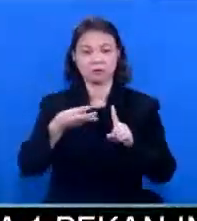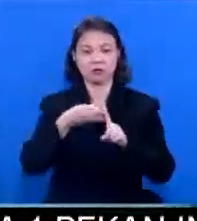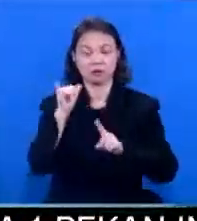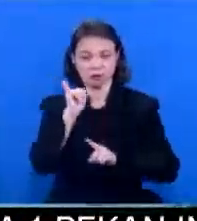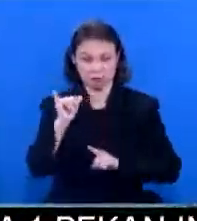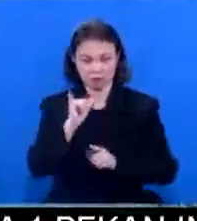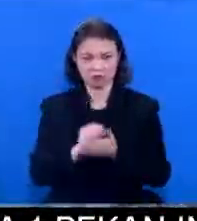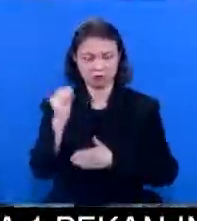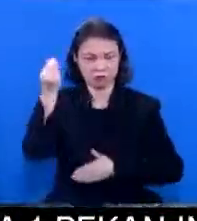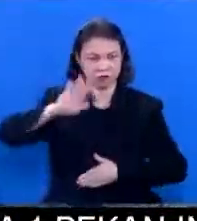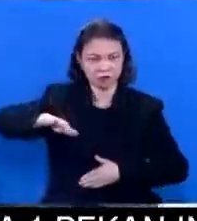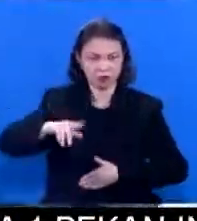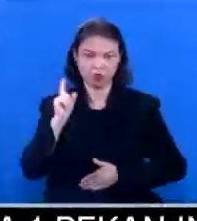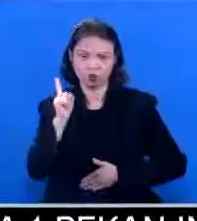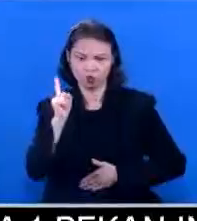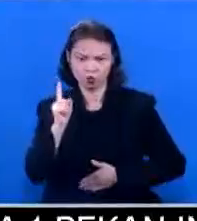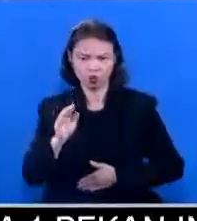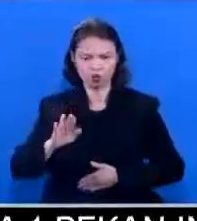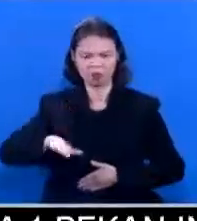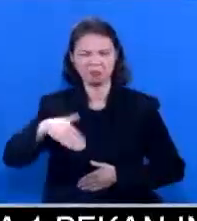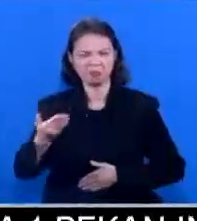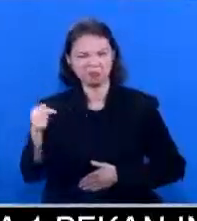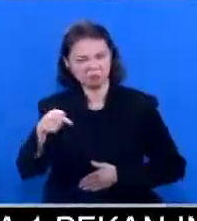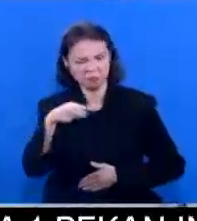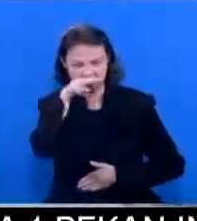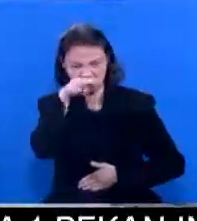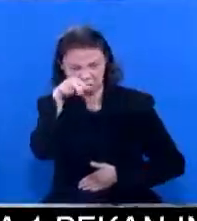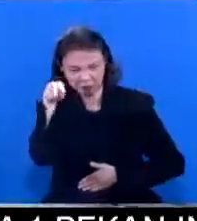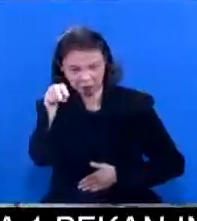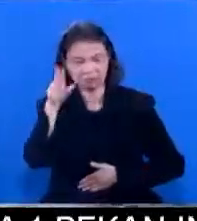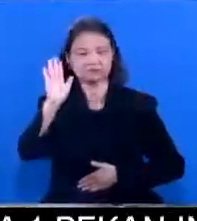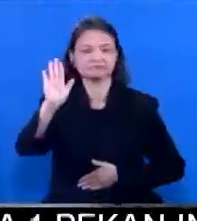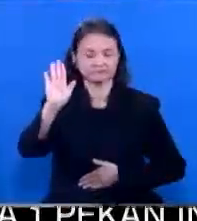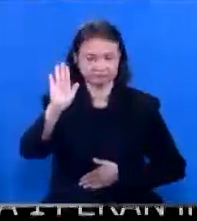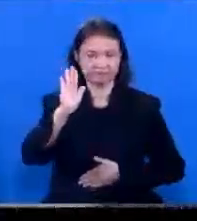identitas sekaligus penyebab kematian. Stefanus Wangi, Jakarta.